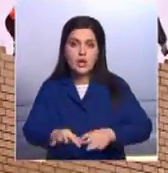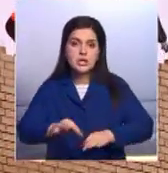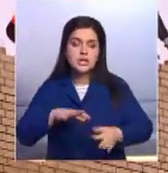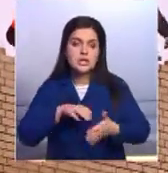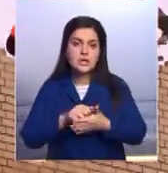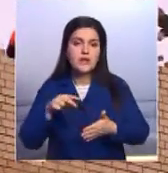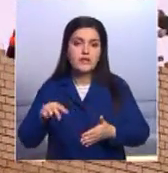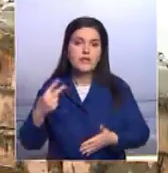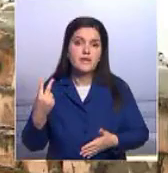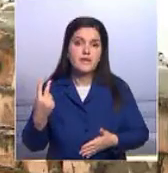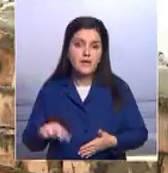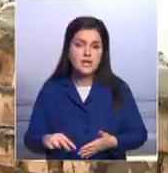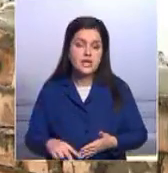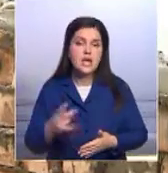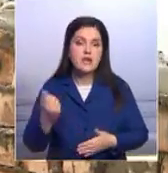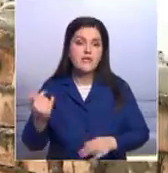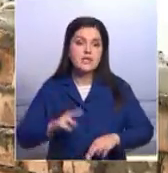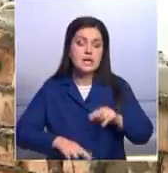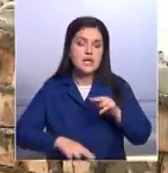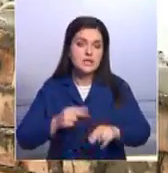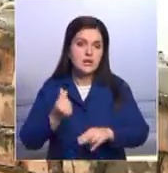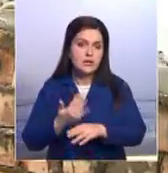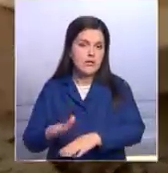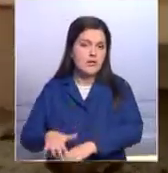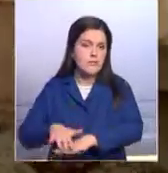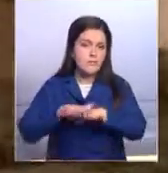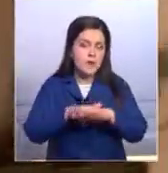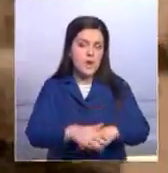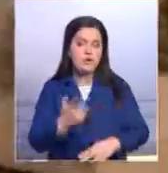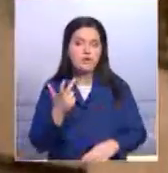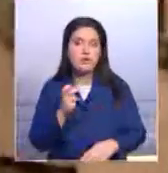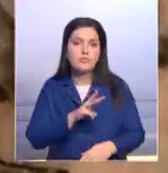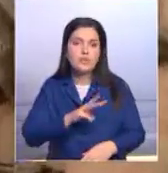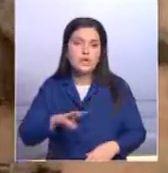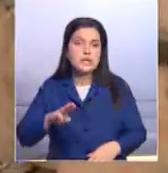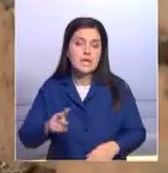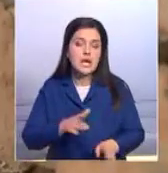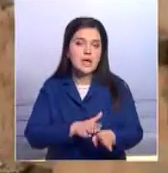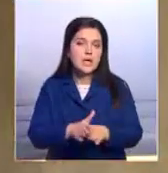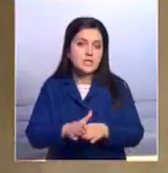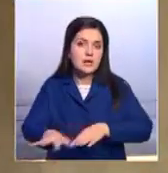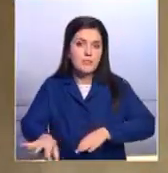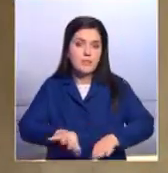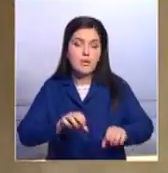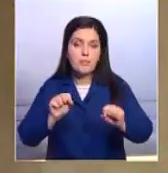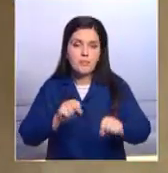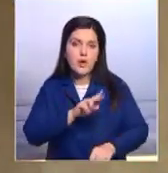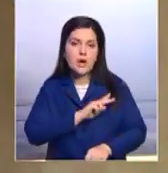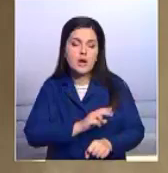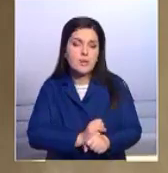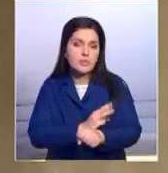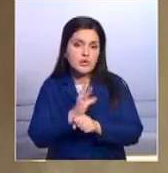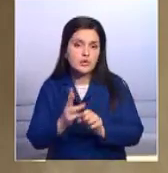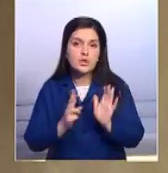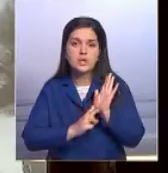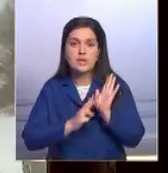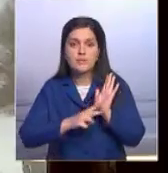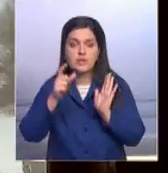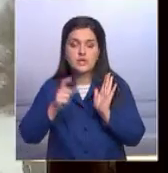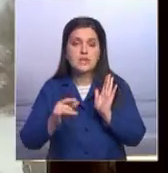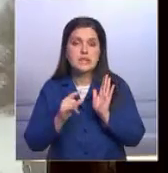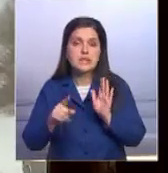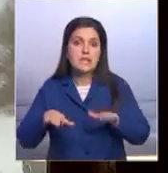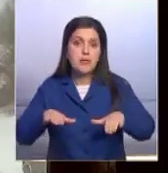«Дорожная карта занятости 2020». На его строительство выделили свыше 300 миллионов тенге. Реализация проекта позволила